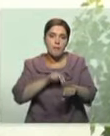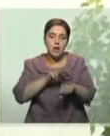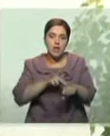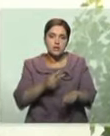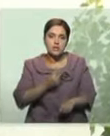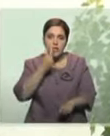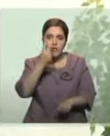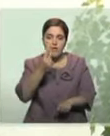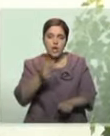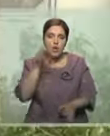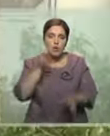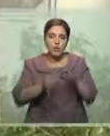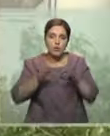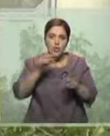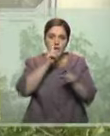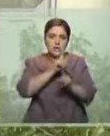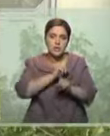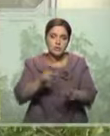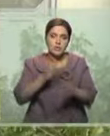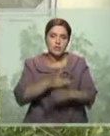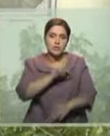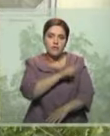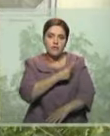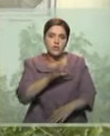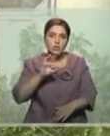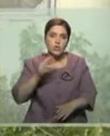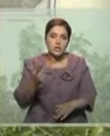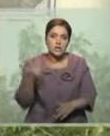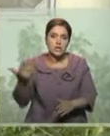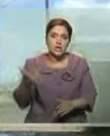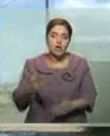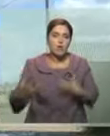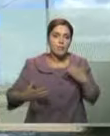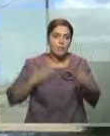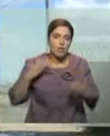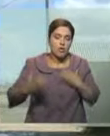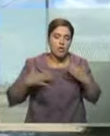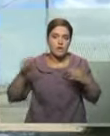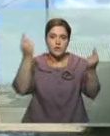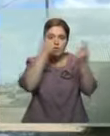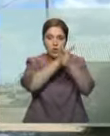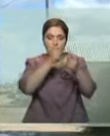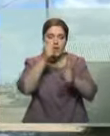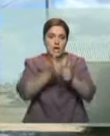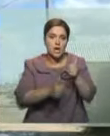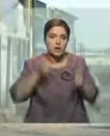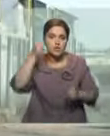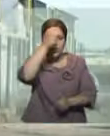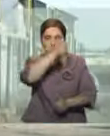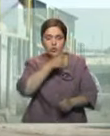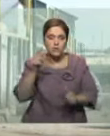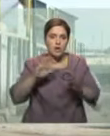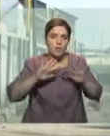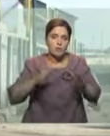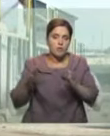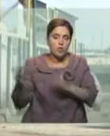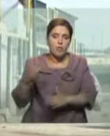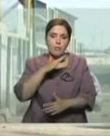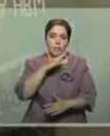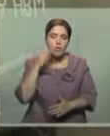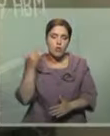случай и возбуждать уголовное дело не стали. Между тем, врачи скорой помощи Мунайлинского района бьют тревогу. Каждый год здесь происходят десятки подобных